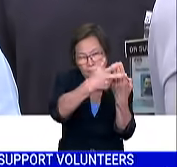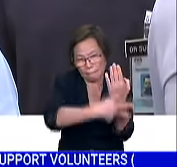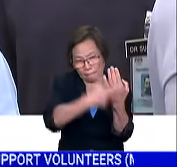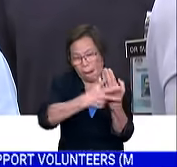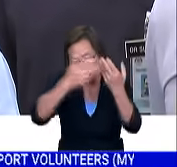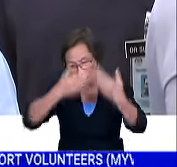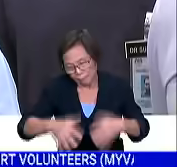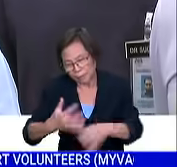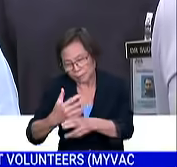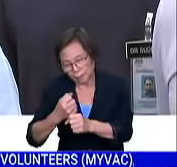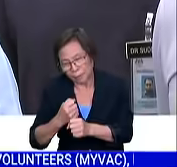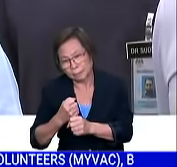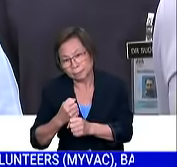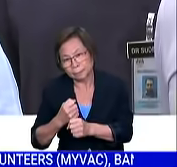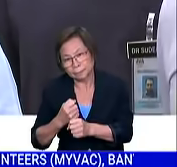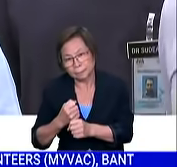dapat